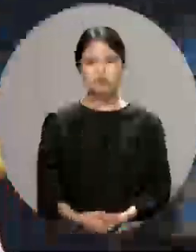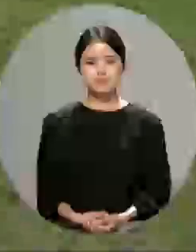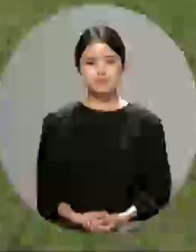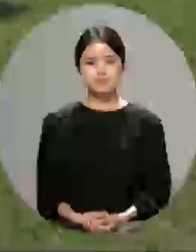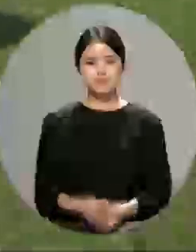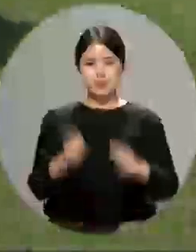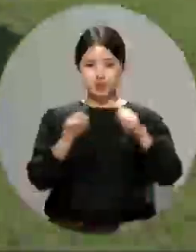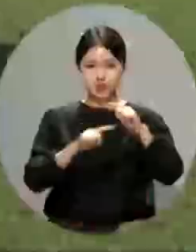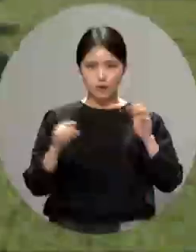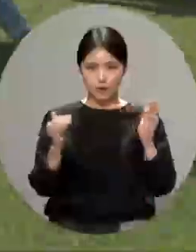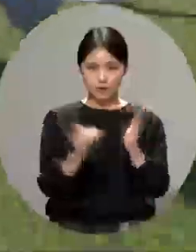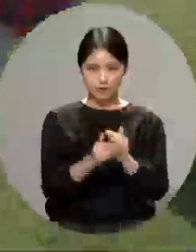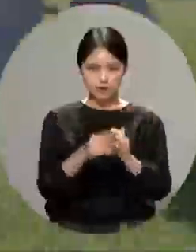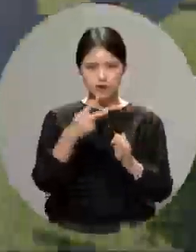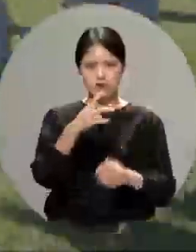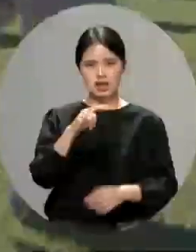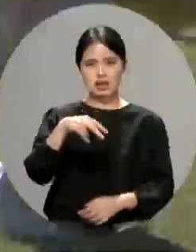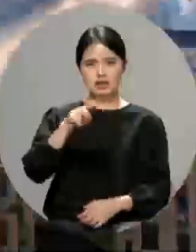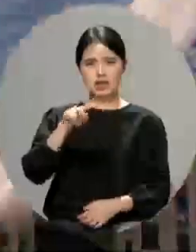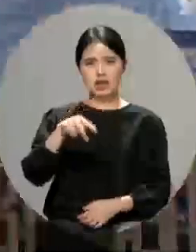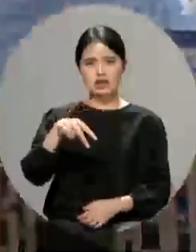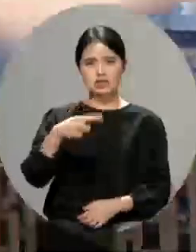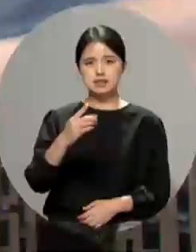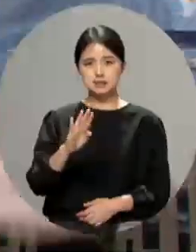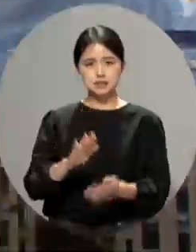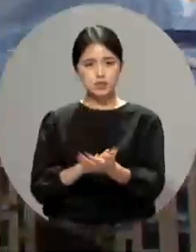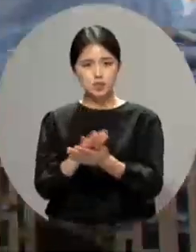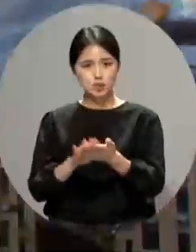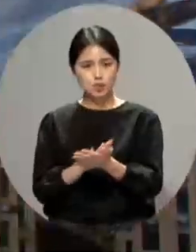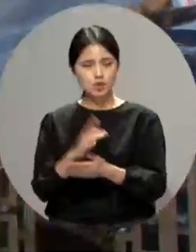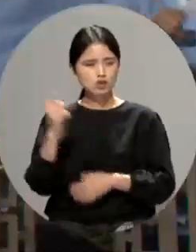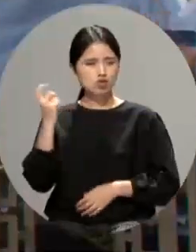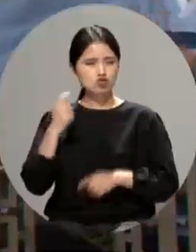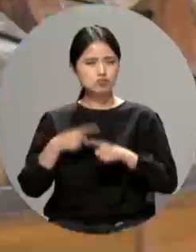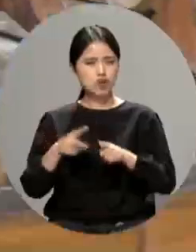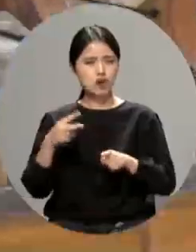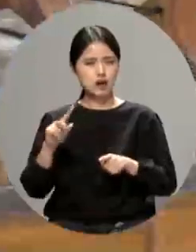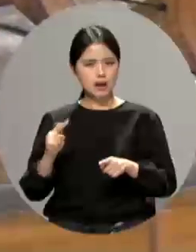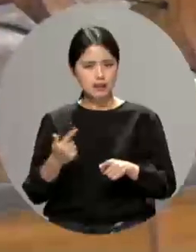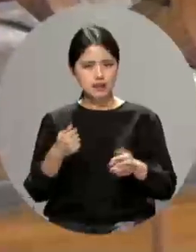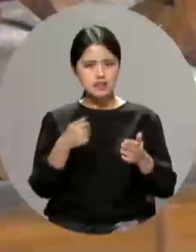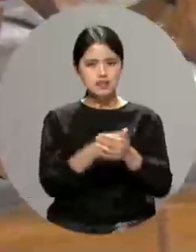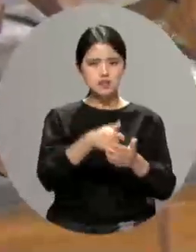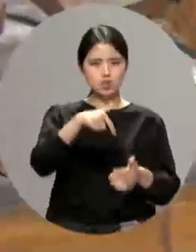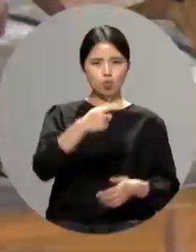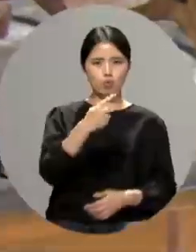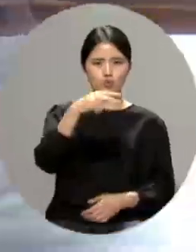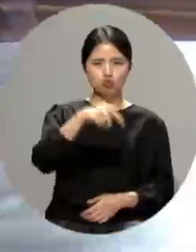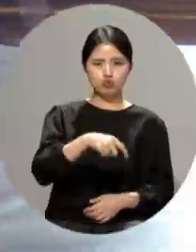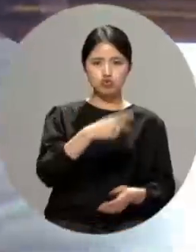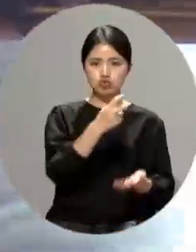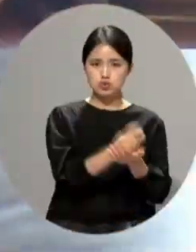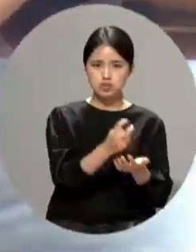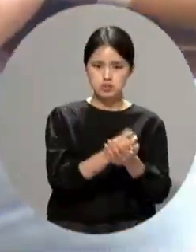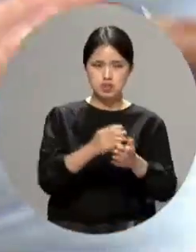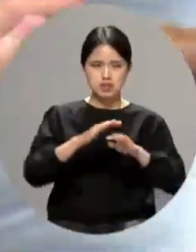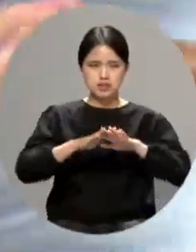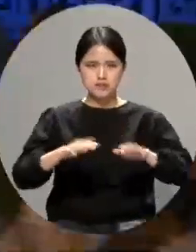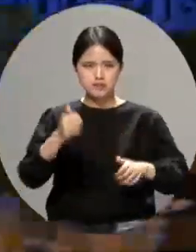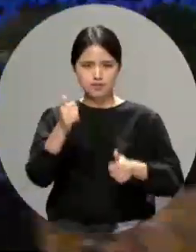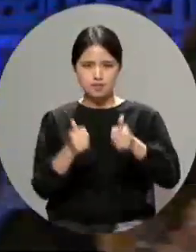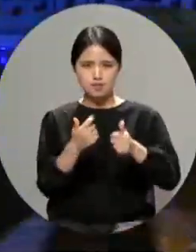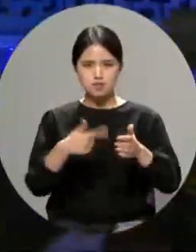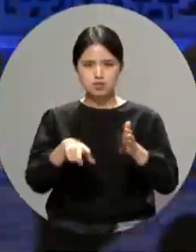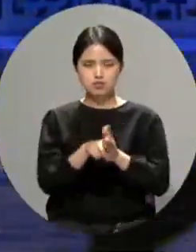마친 제49회 전주 대사습놀이. 청중평가단에 이어 지정고수제까지 공정한 경쟁의 장을 마련하는